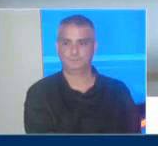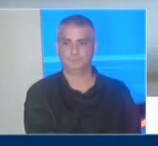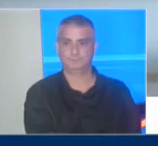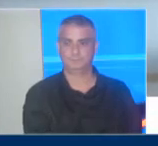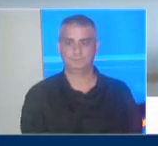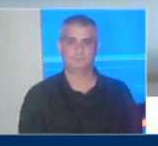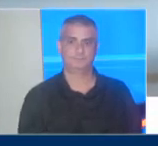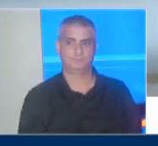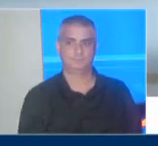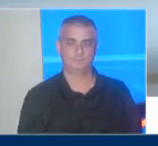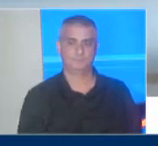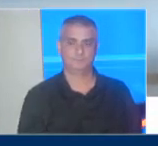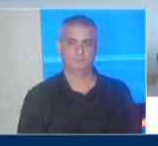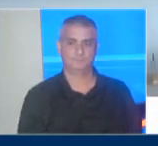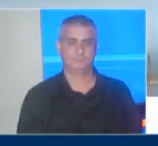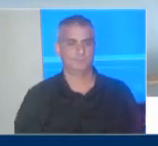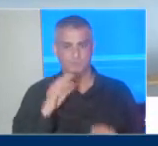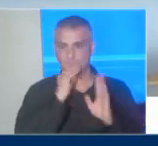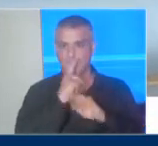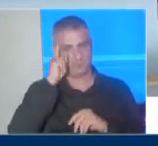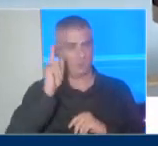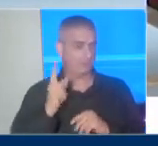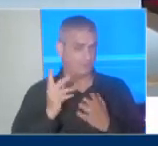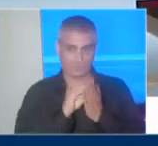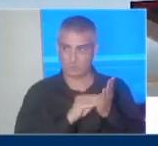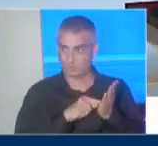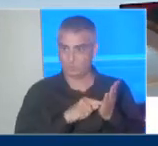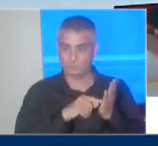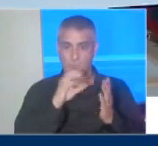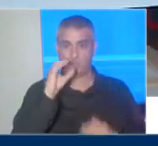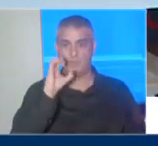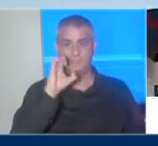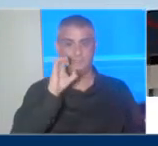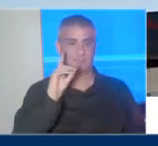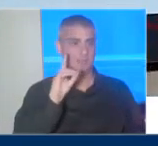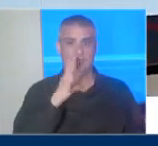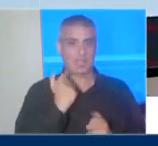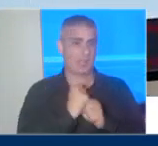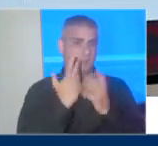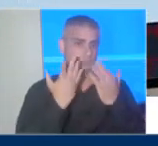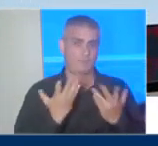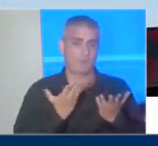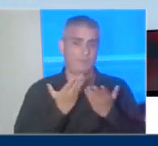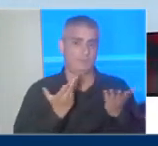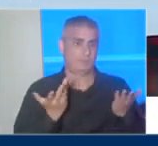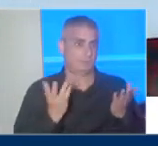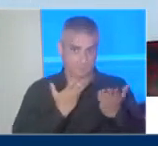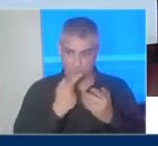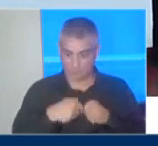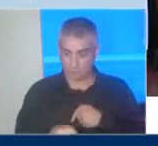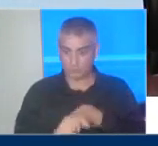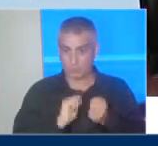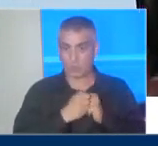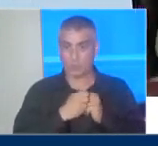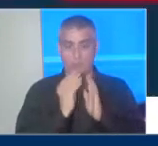אנחנו, אני חושב שמדברים באוויר, כי אנחנו אפילו לא יודעים הנתונים האלה של ה-OCD, איך הם עשויים ולמה הם מתייחסים, בכלל הם מתייחסים לשנה הזאת,